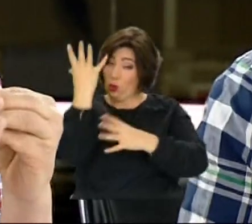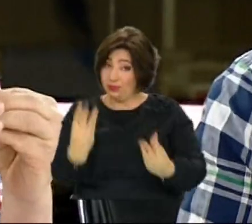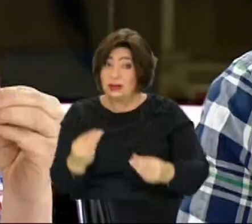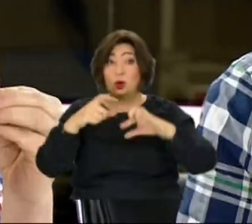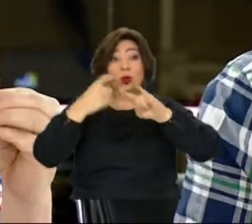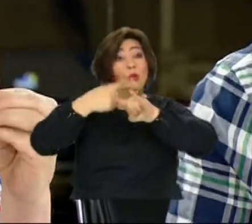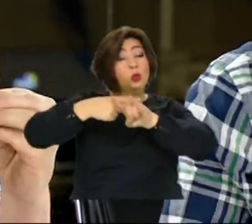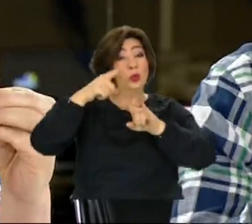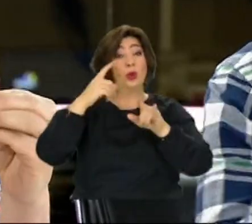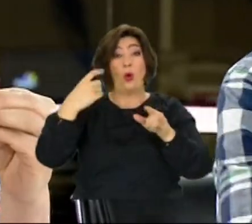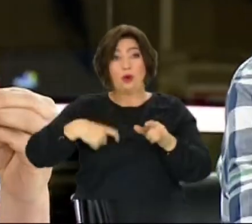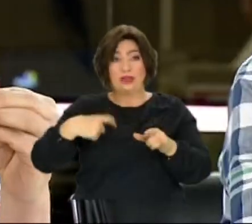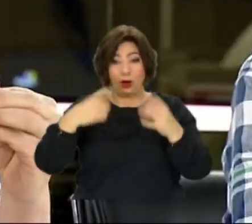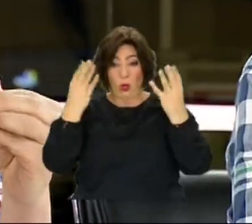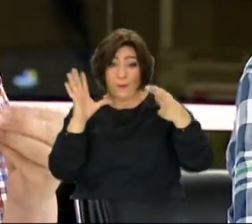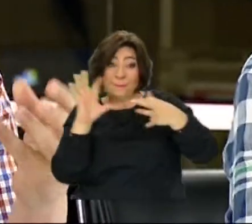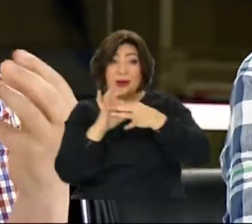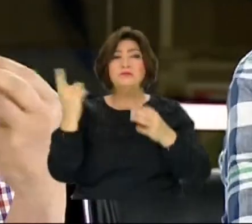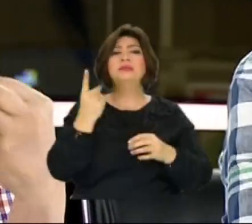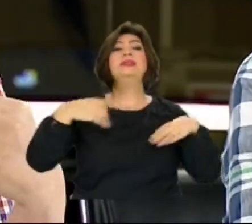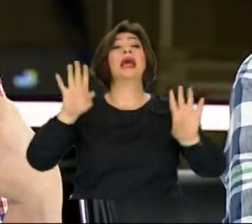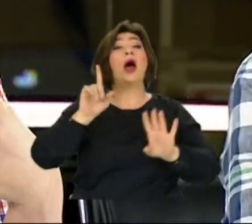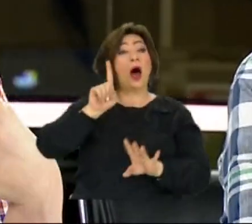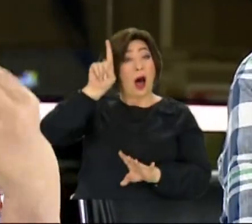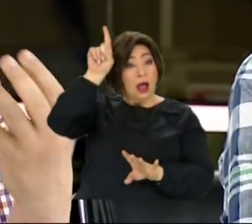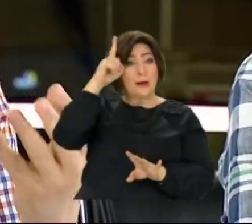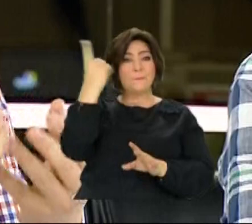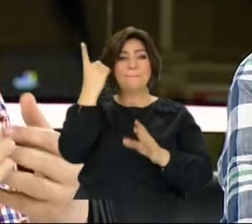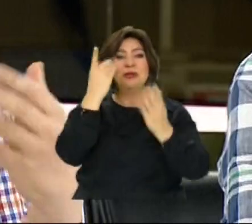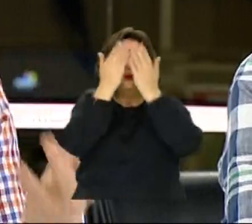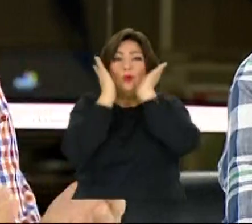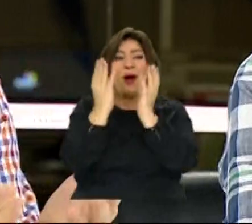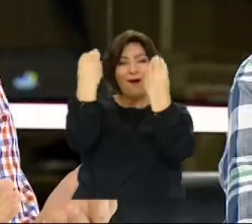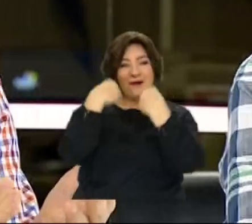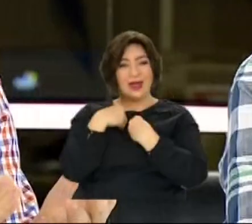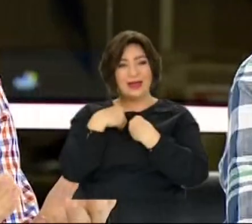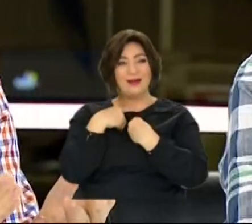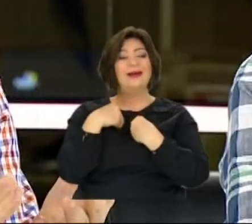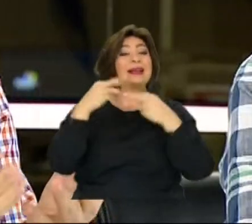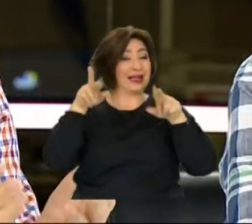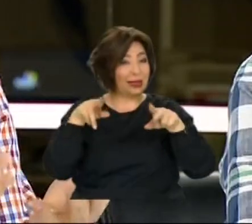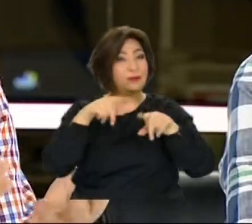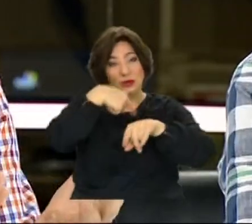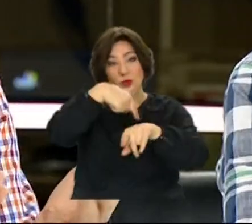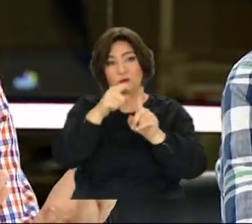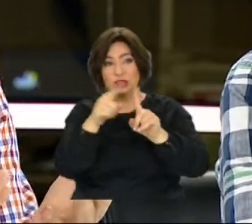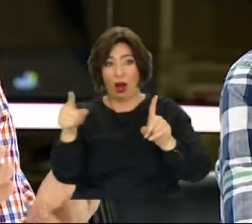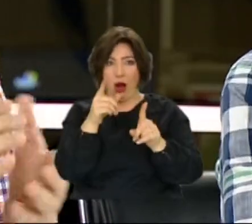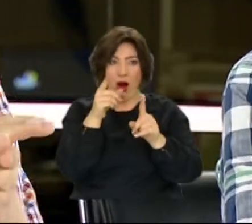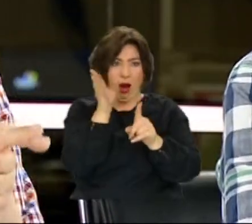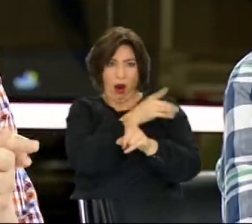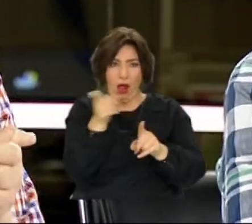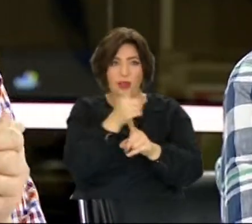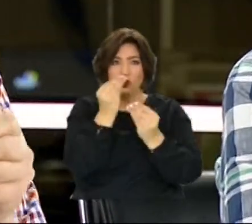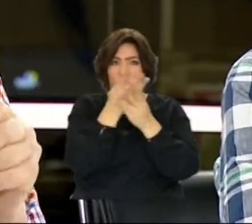olduğu özelliklere bağlı bir şey değil. Allah'ın insana bir lütfu, bir ihsanı olarak gerçekleşecek bir süreçtir. Yani aslında arada ciddi bir fark